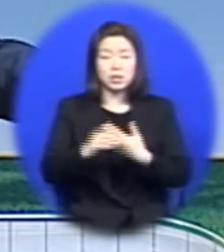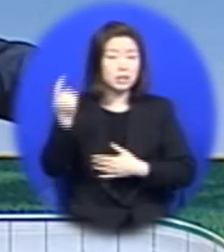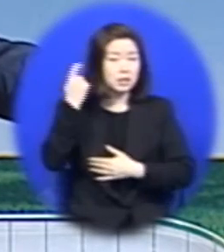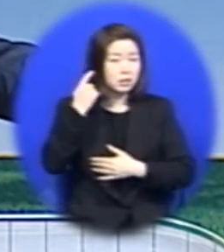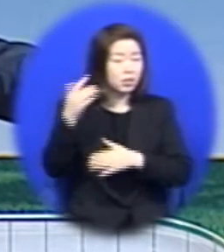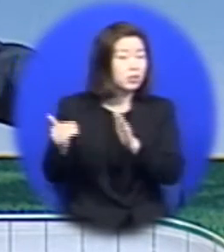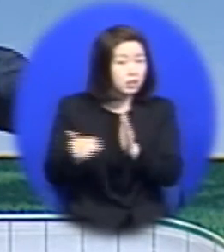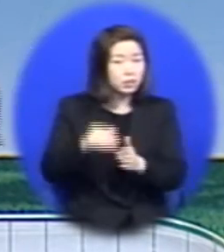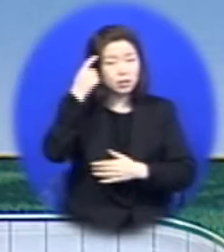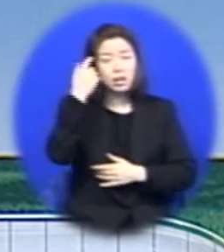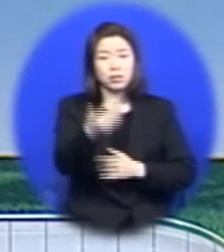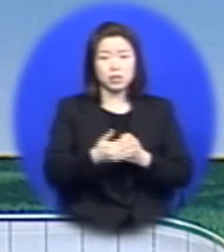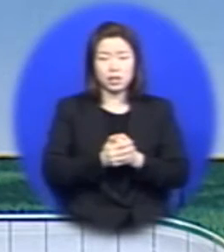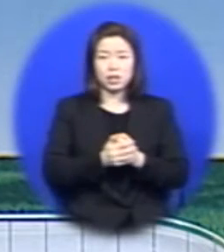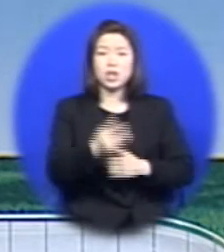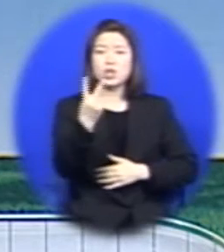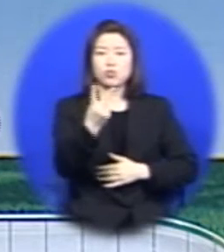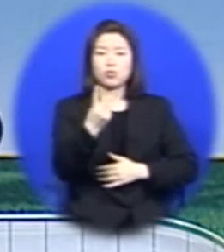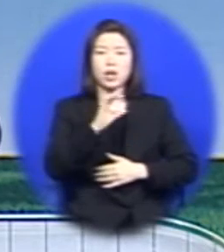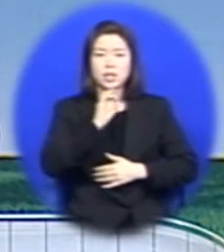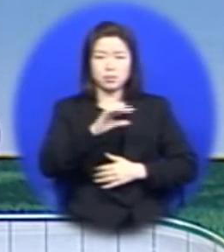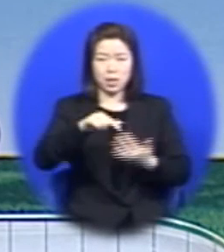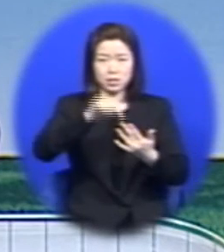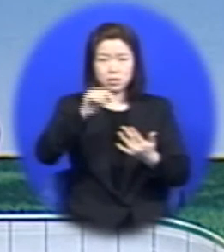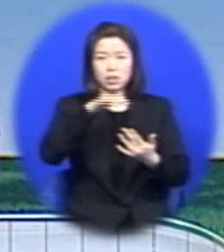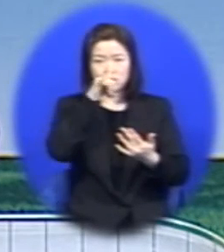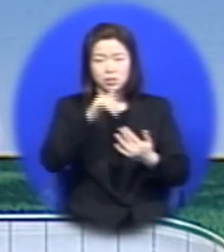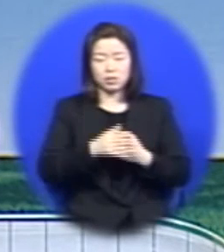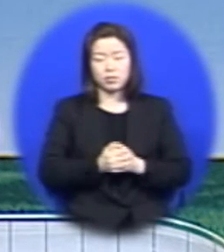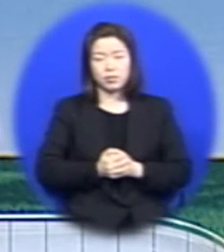거냐 두 가지밖에는 선택의 길이 없어요.